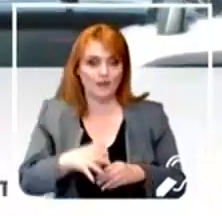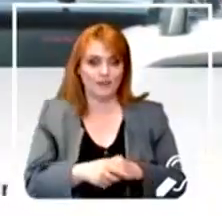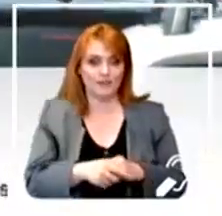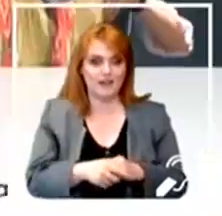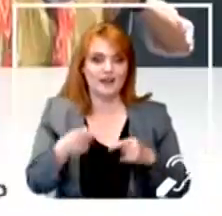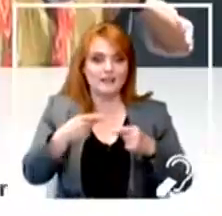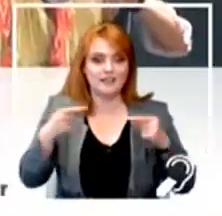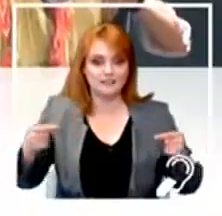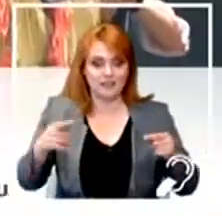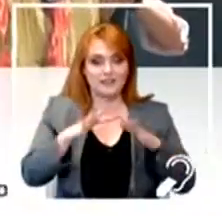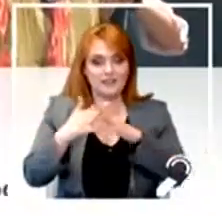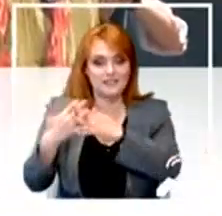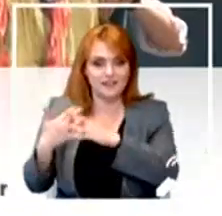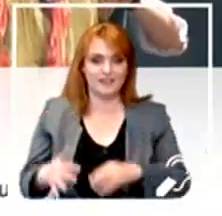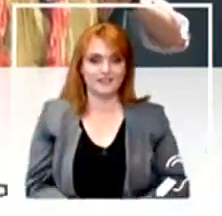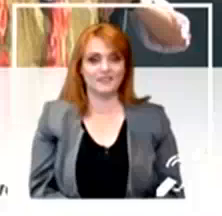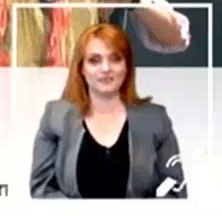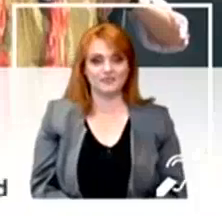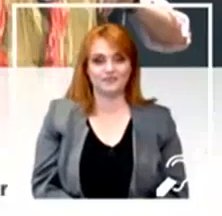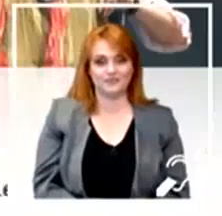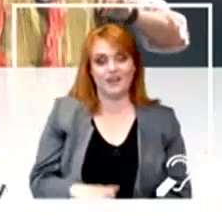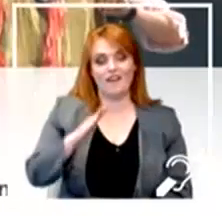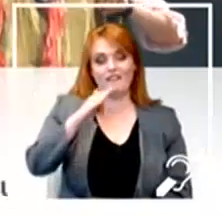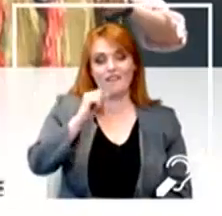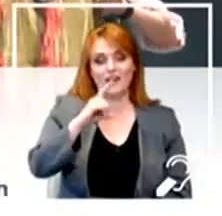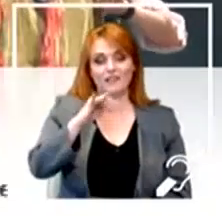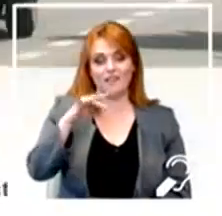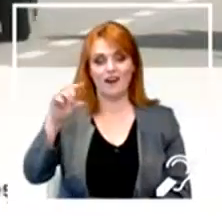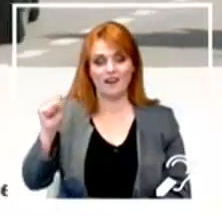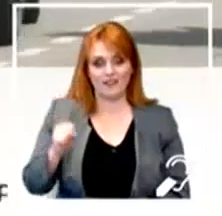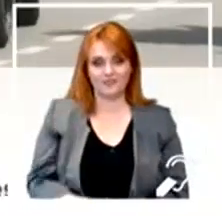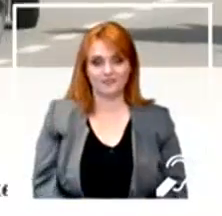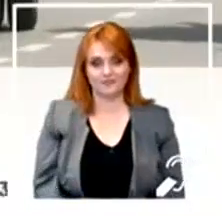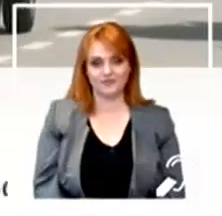Ivănești, Vaslui. A urmat fanfara Valentin Lucian din Zaim, Căușeni.